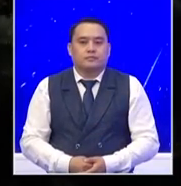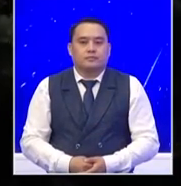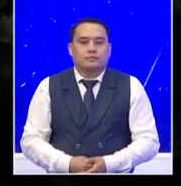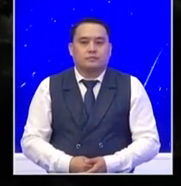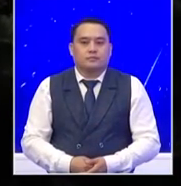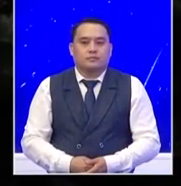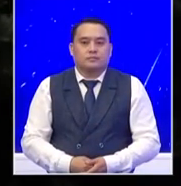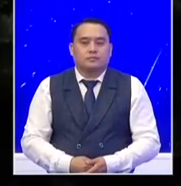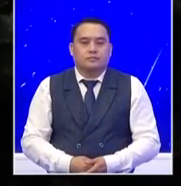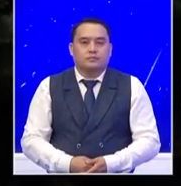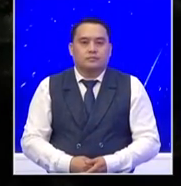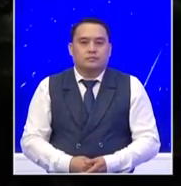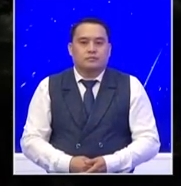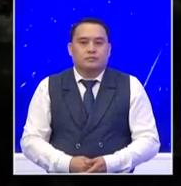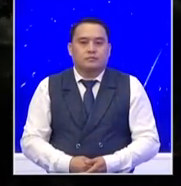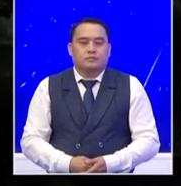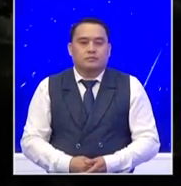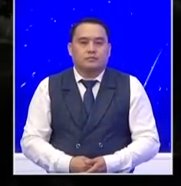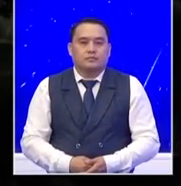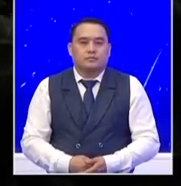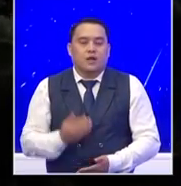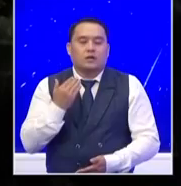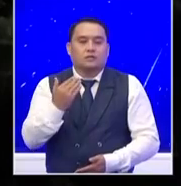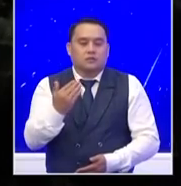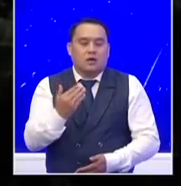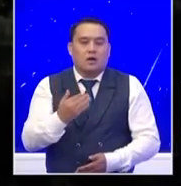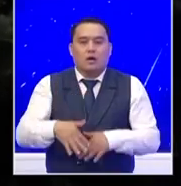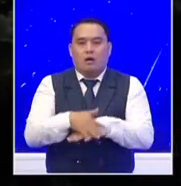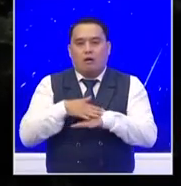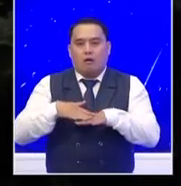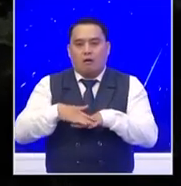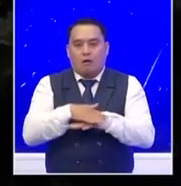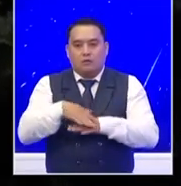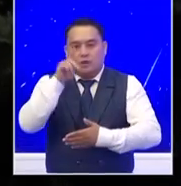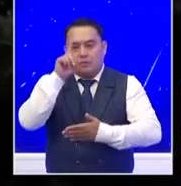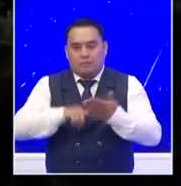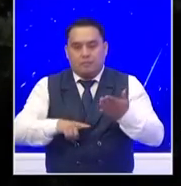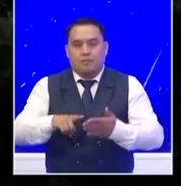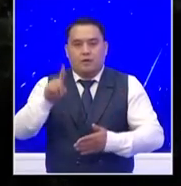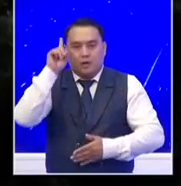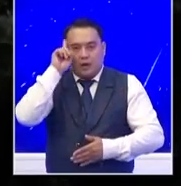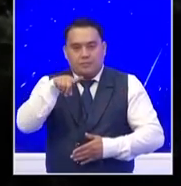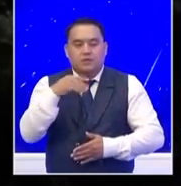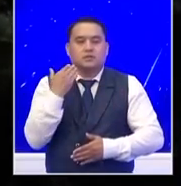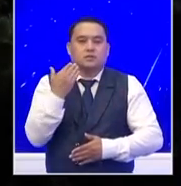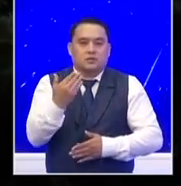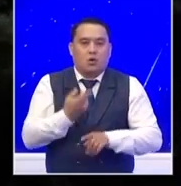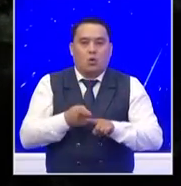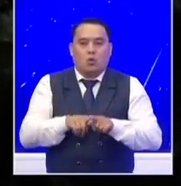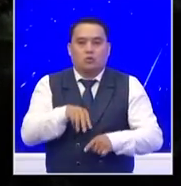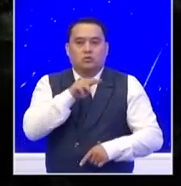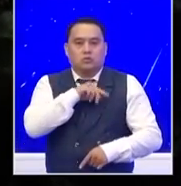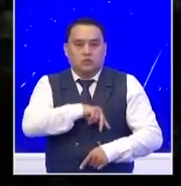Сіздің халқыңыз денсаулығыңызды тілейді. Сіз ол қиындықты жеңеді деп есептейміз. Сізде ондай жігер